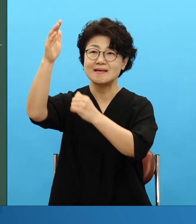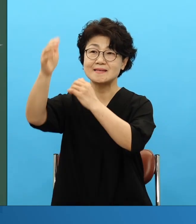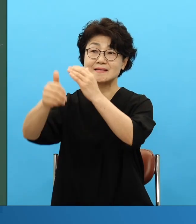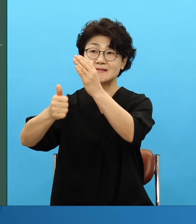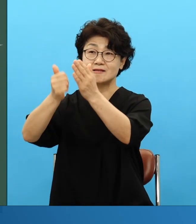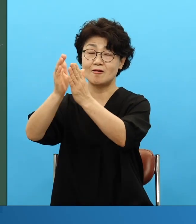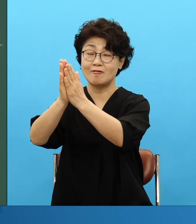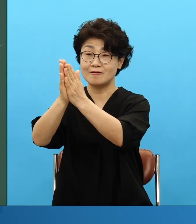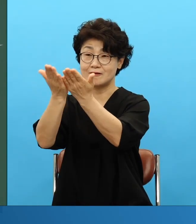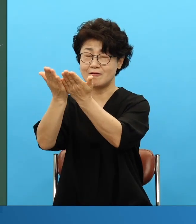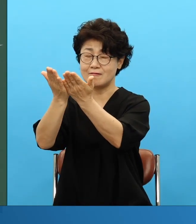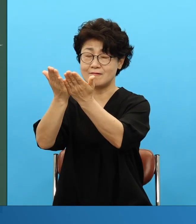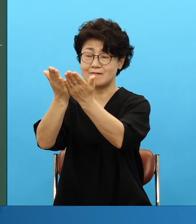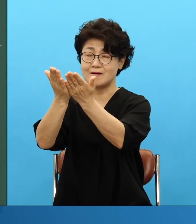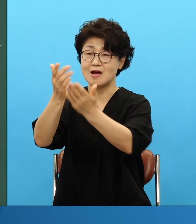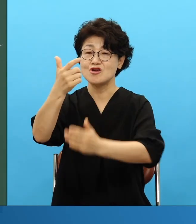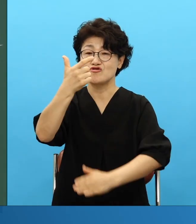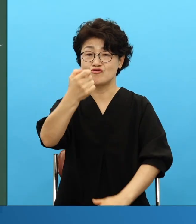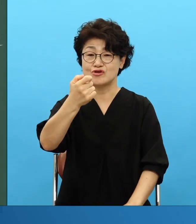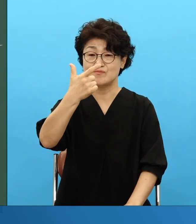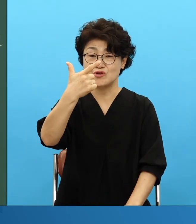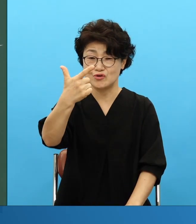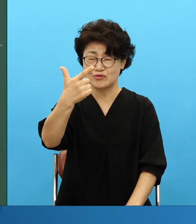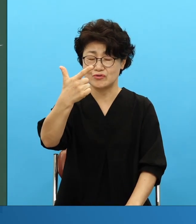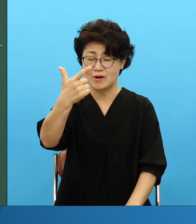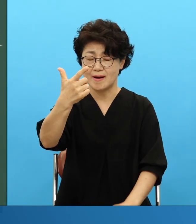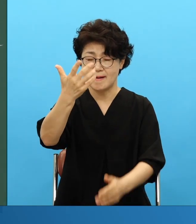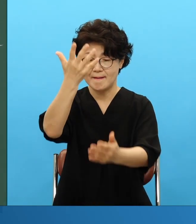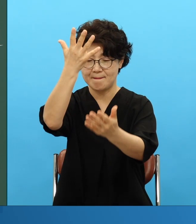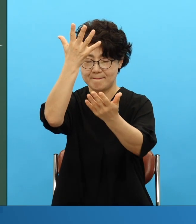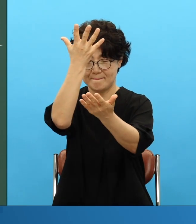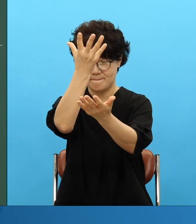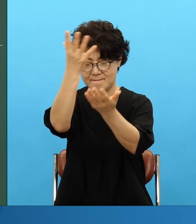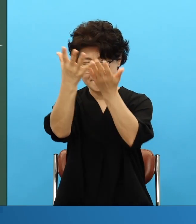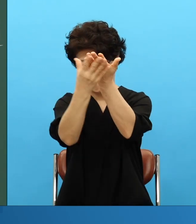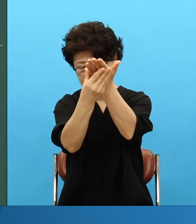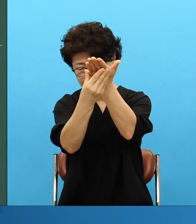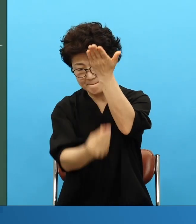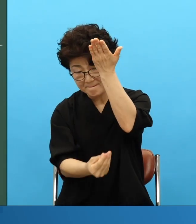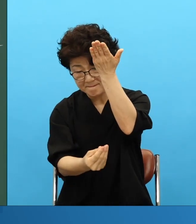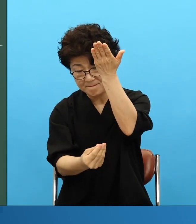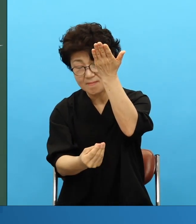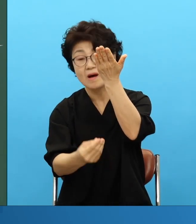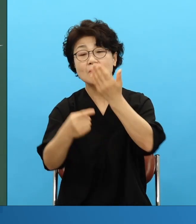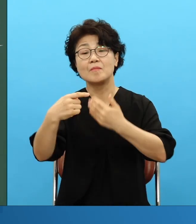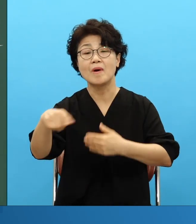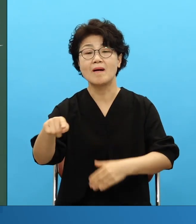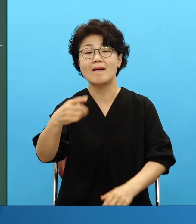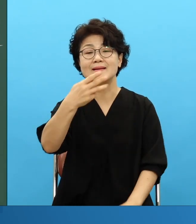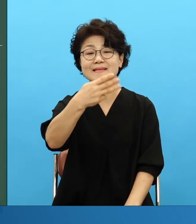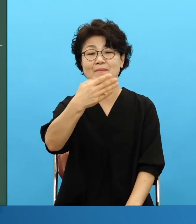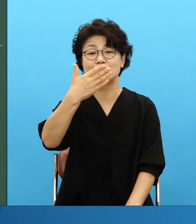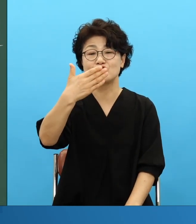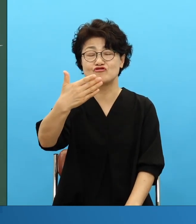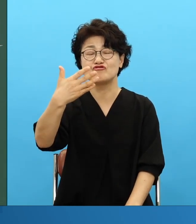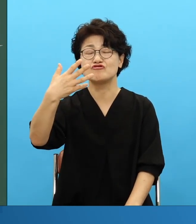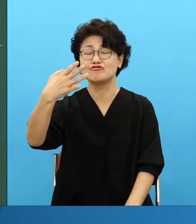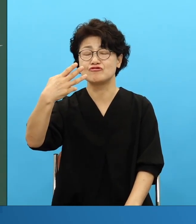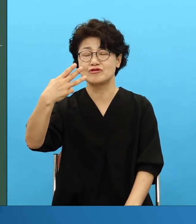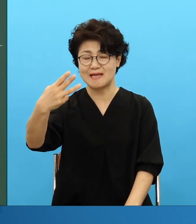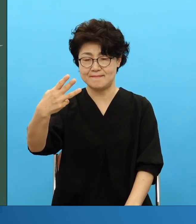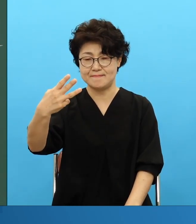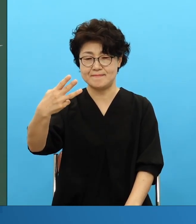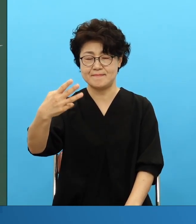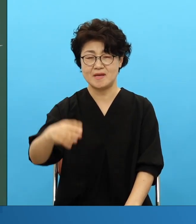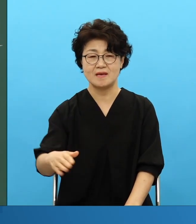66권을 요약해라 하면 이겁니다. If you summarize 66 books of the Bible, it is this. That's right. 여러분의 기도 요약해라 하면 이거예요. Summarizing your